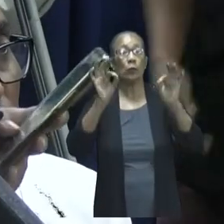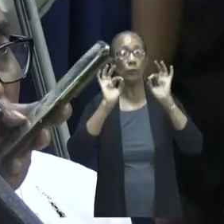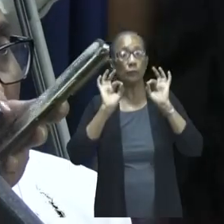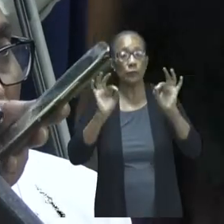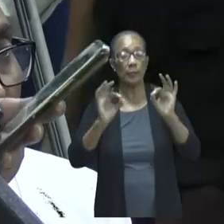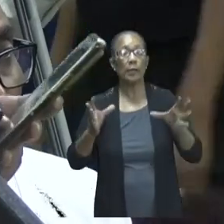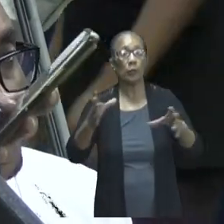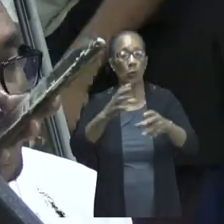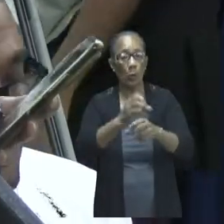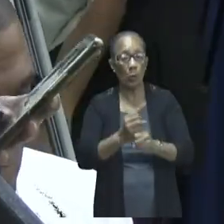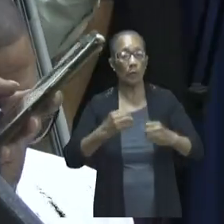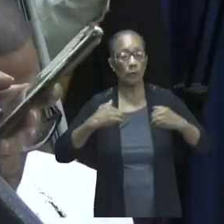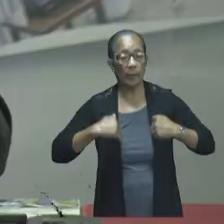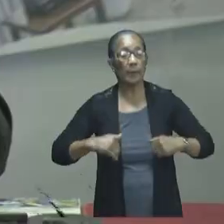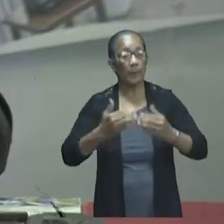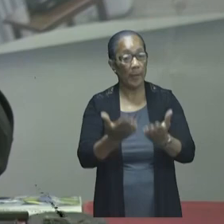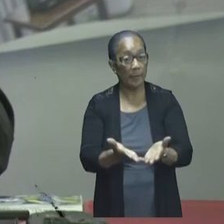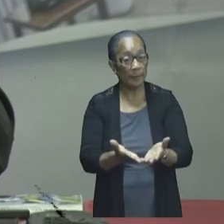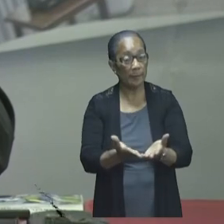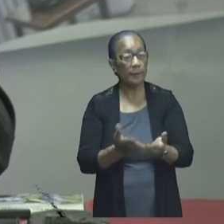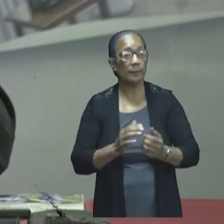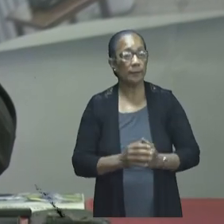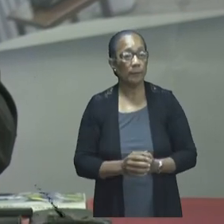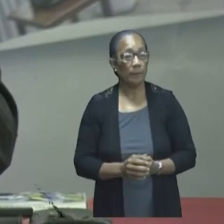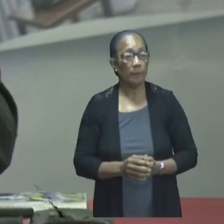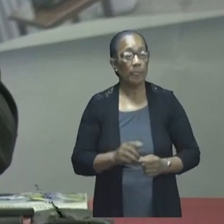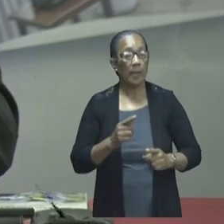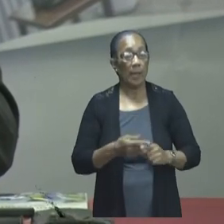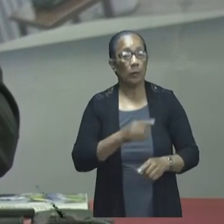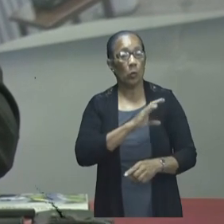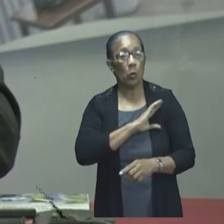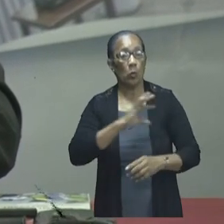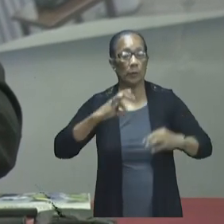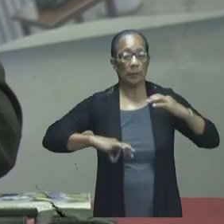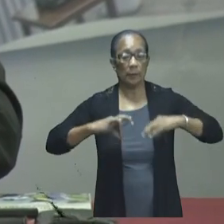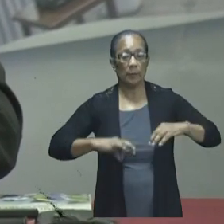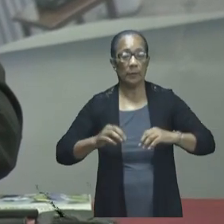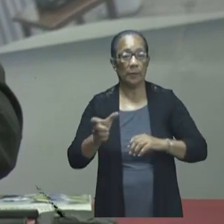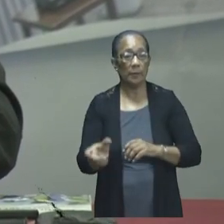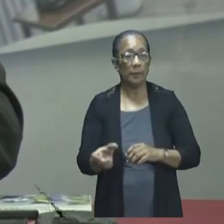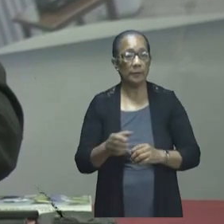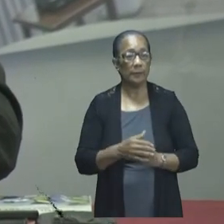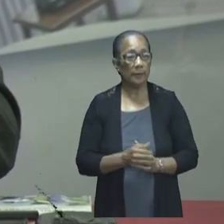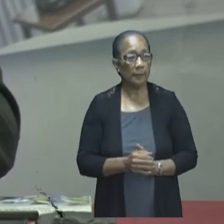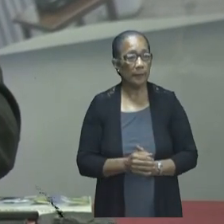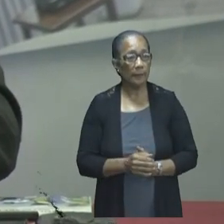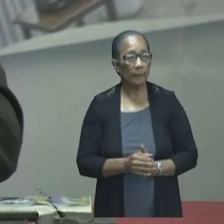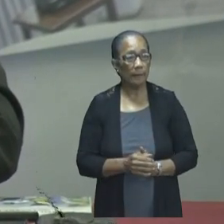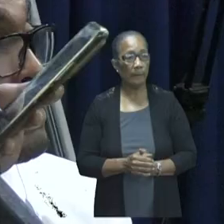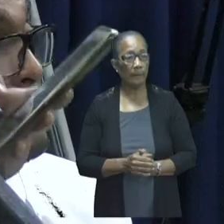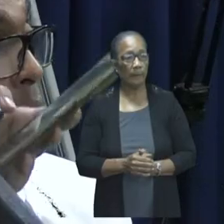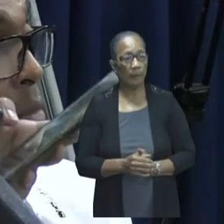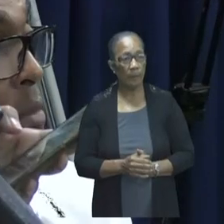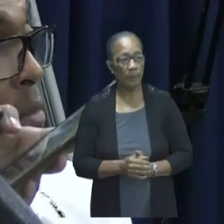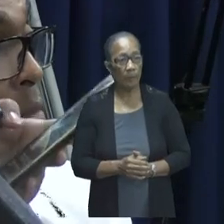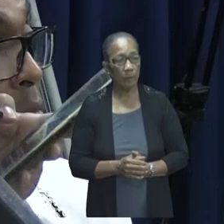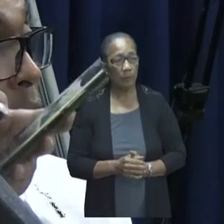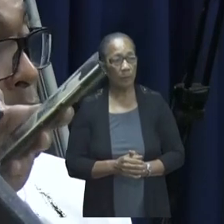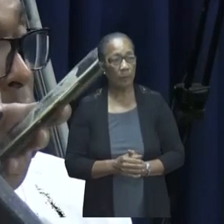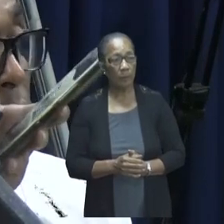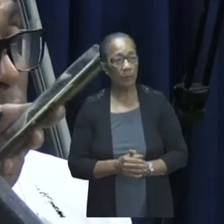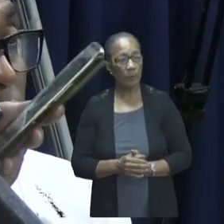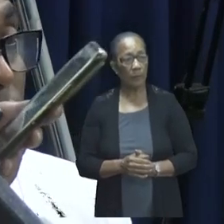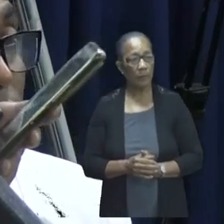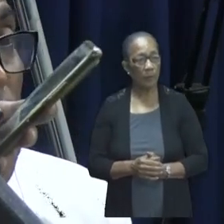toe met de vragen er echt naar en ik zie de minister van der hoeven niet maar en zijn jong heeft een